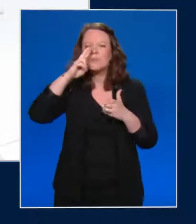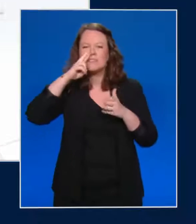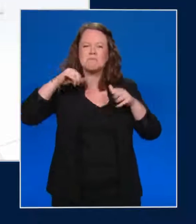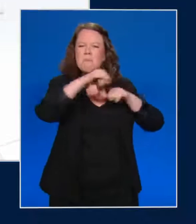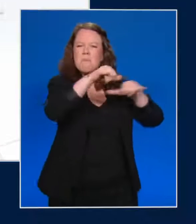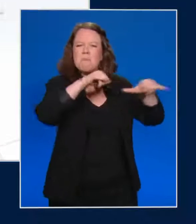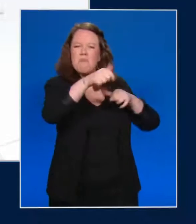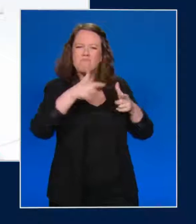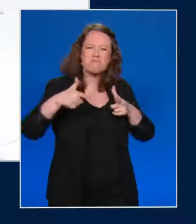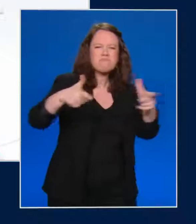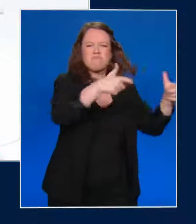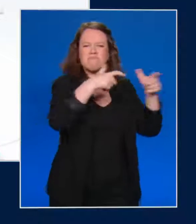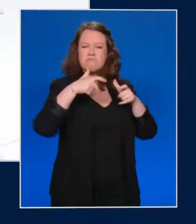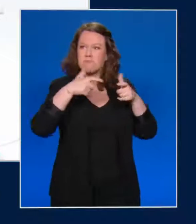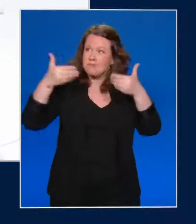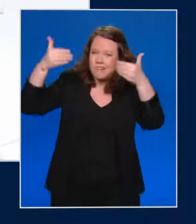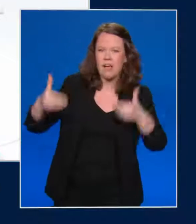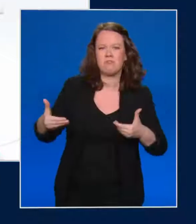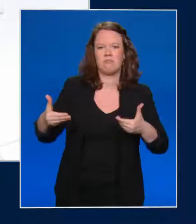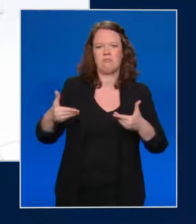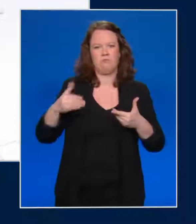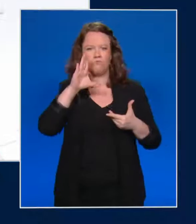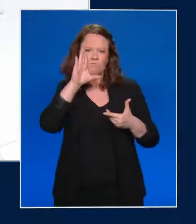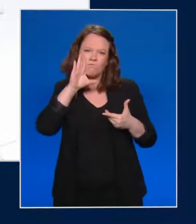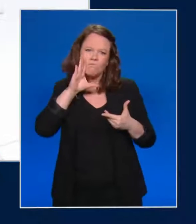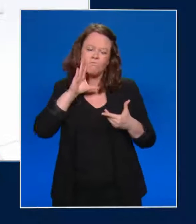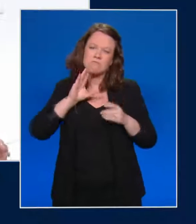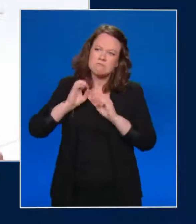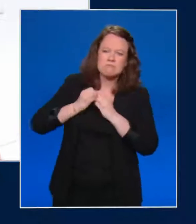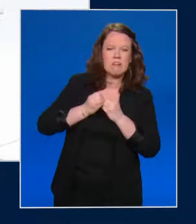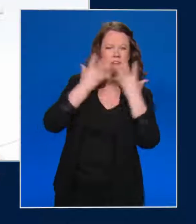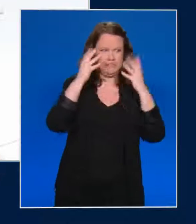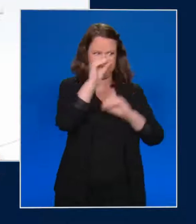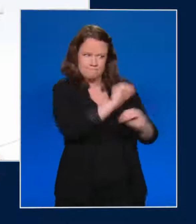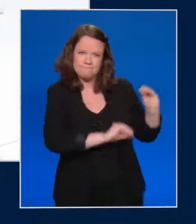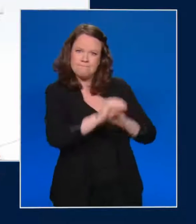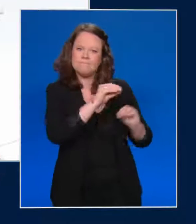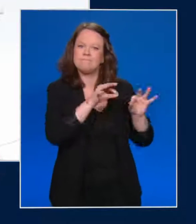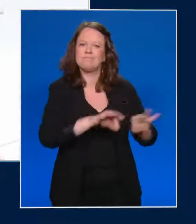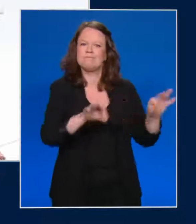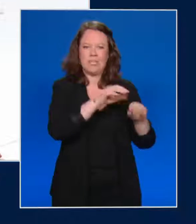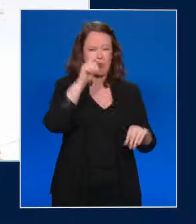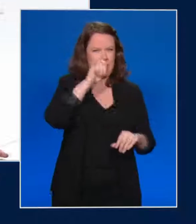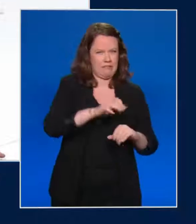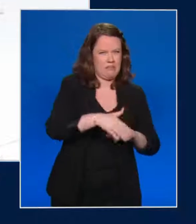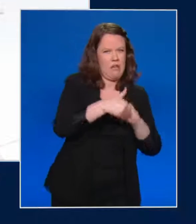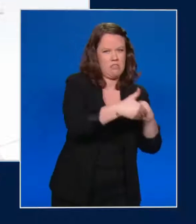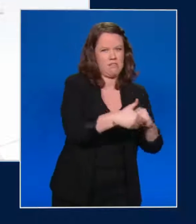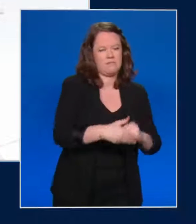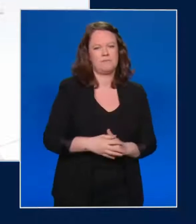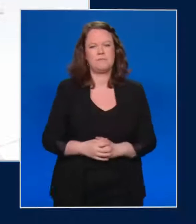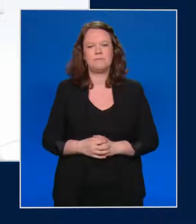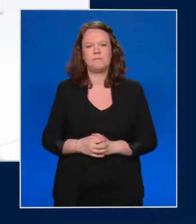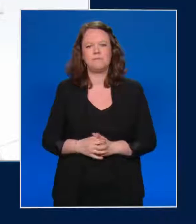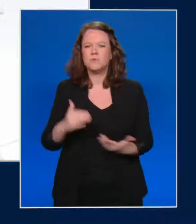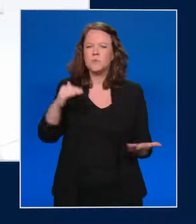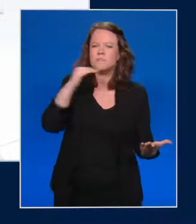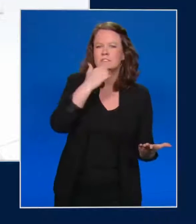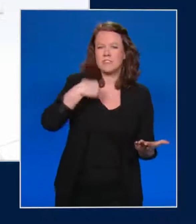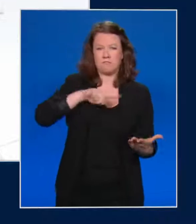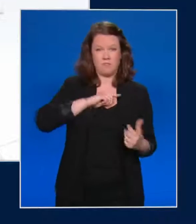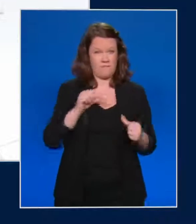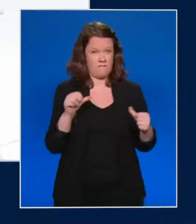sur le sol ukrainien nous avons pris de manière rapide et proportionnée des sanctions à